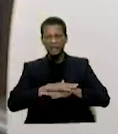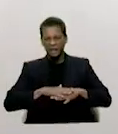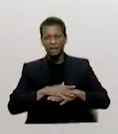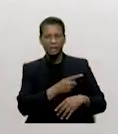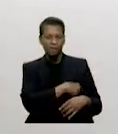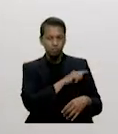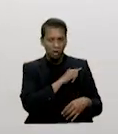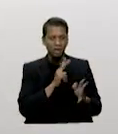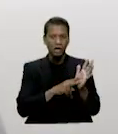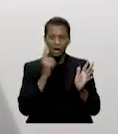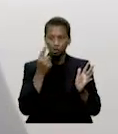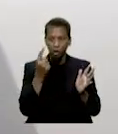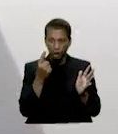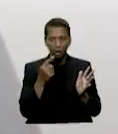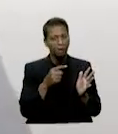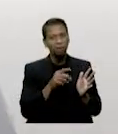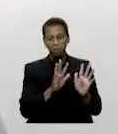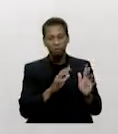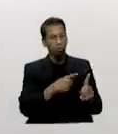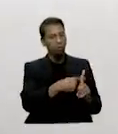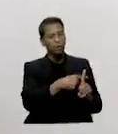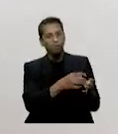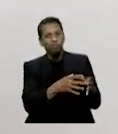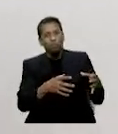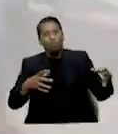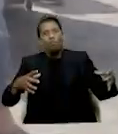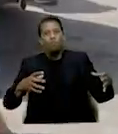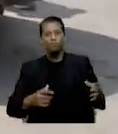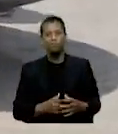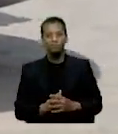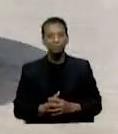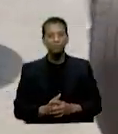Dari Kabupaten Bogor, Jawa Barat, Estela Ambarita, Damar Wicaksono, iNews melaporkan.